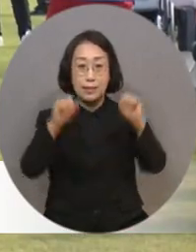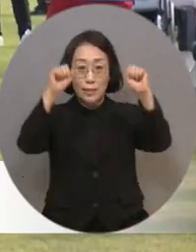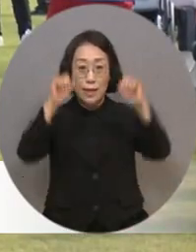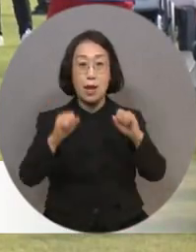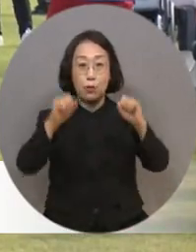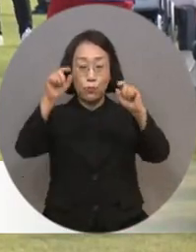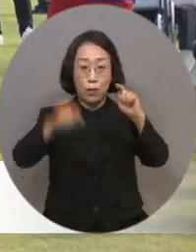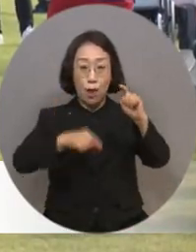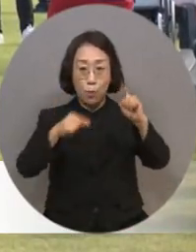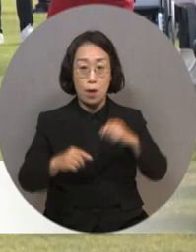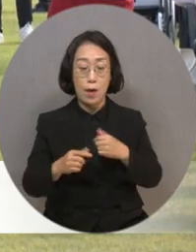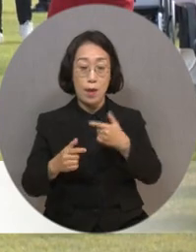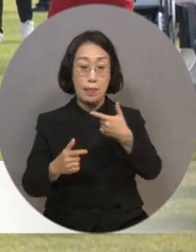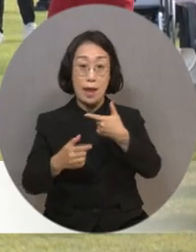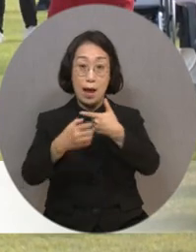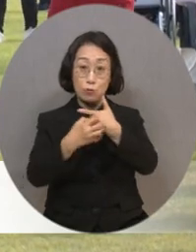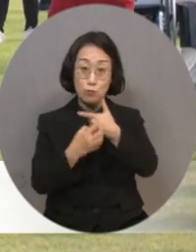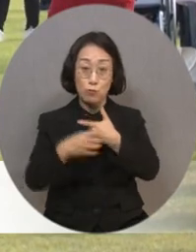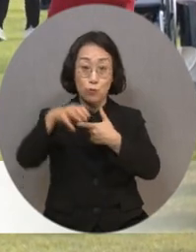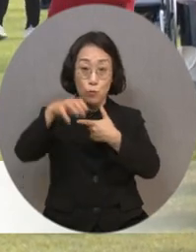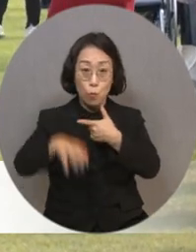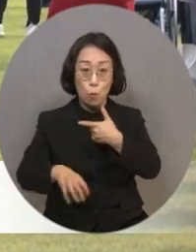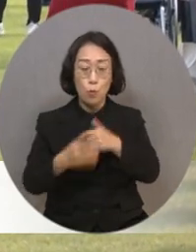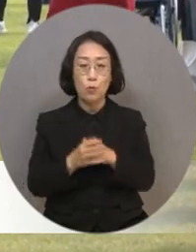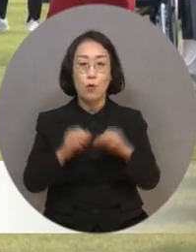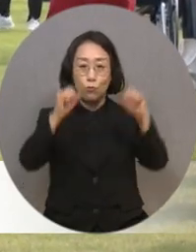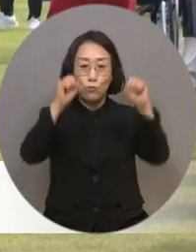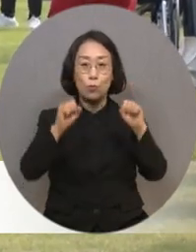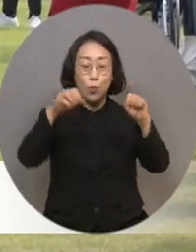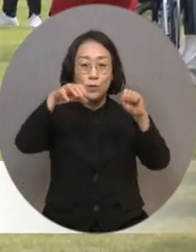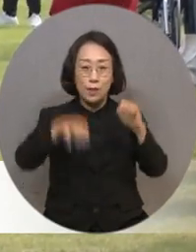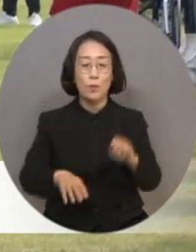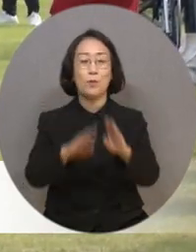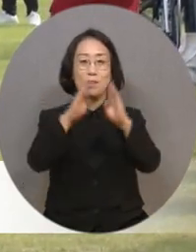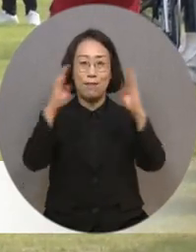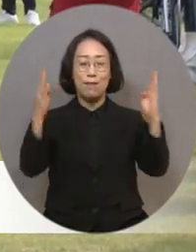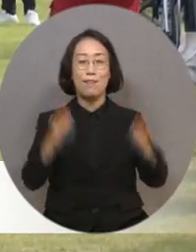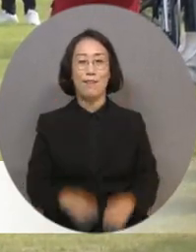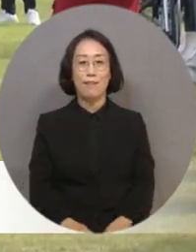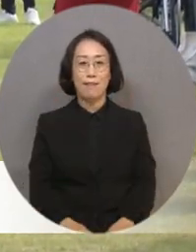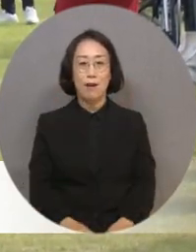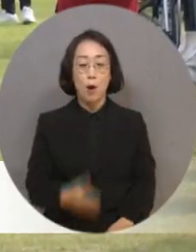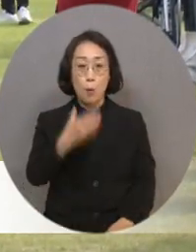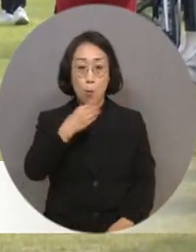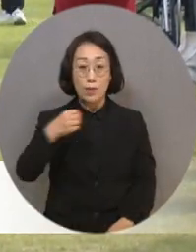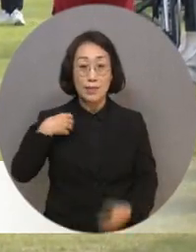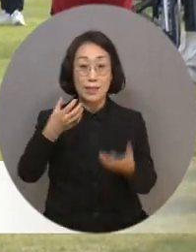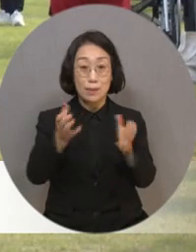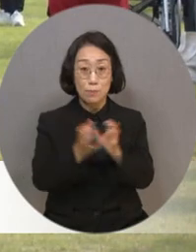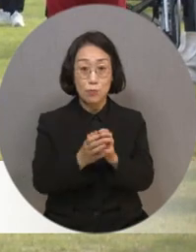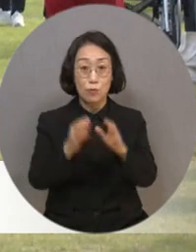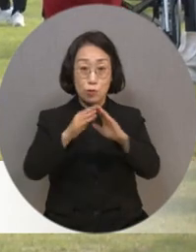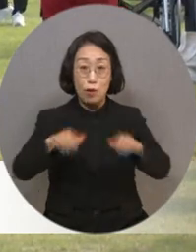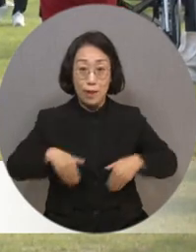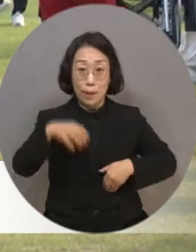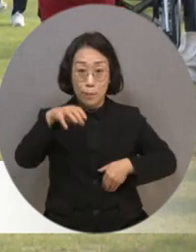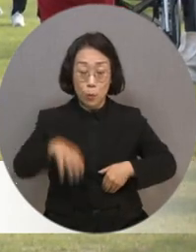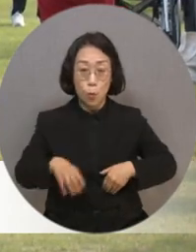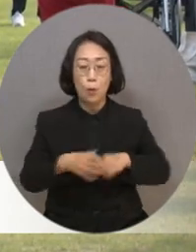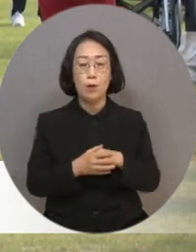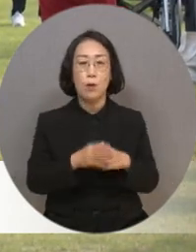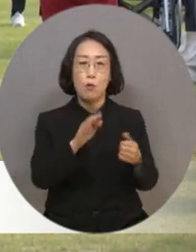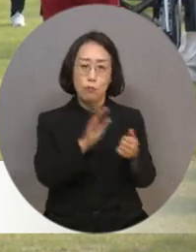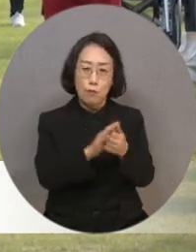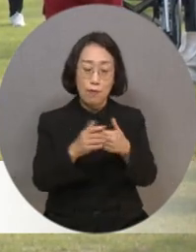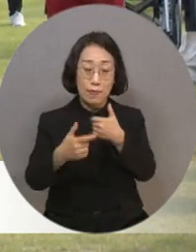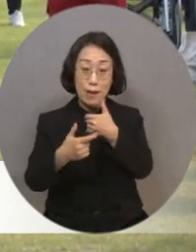체육대회가 나주종합스포츠파크 종합운동장에서 열렸습니다. 보건복지부, 전라남도, 나주시 등이